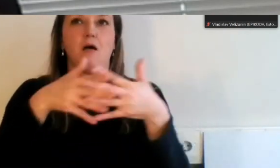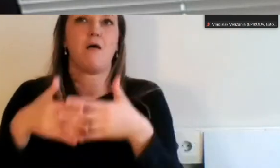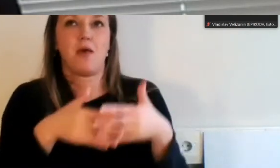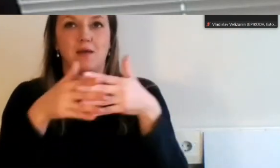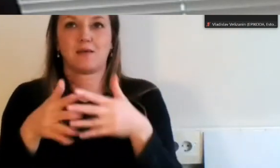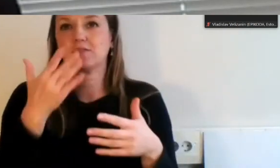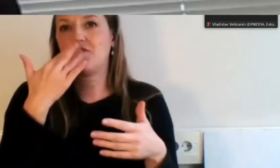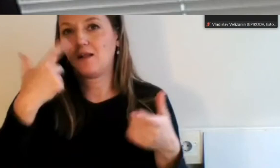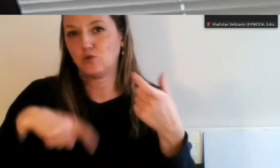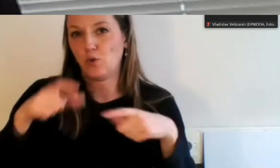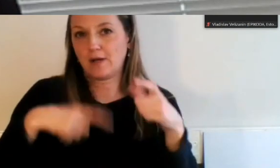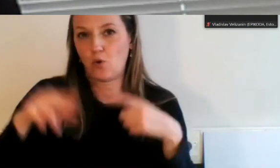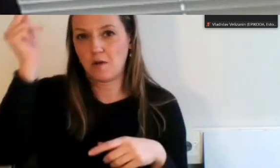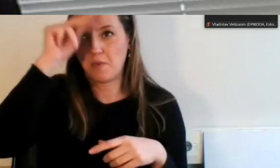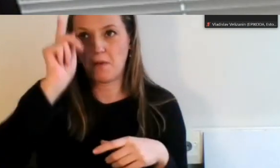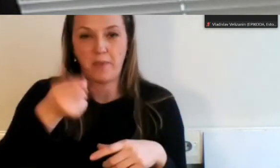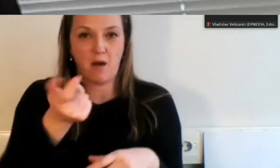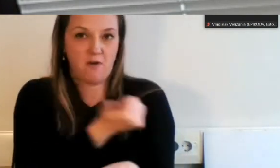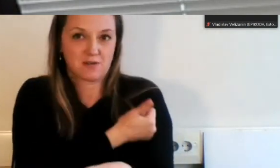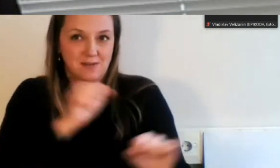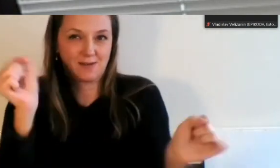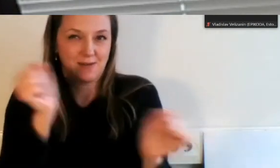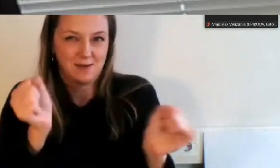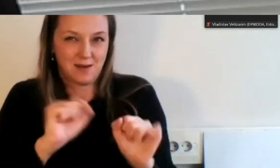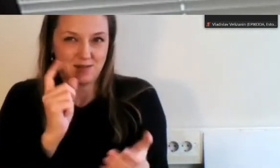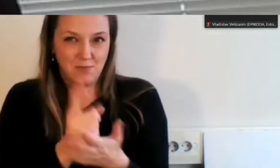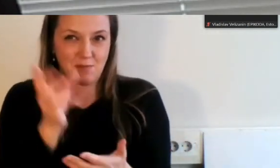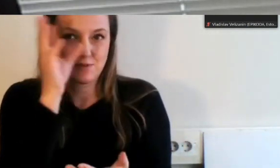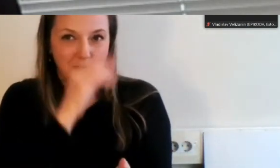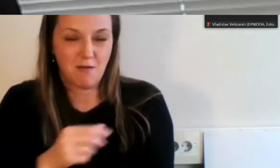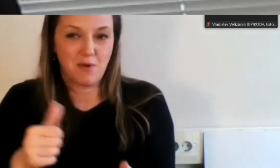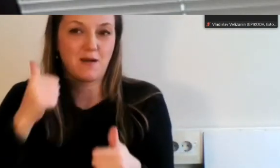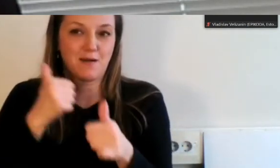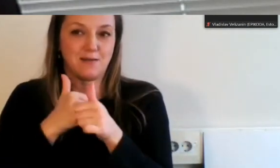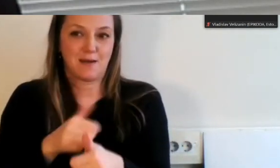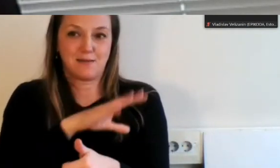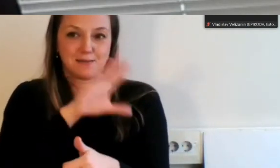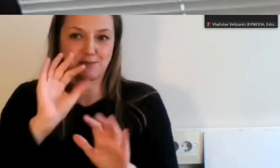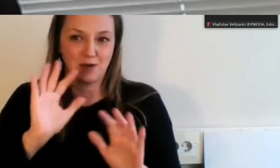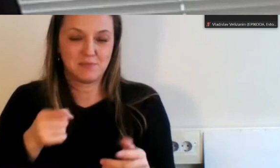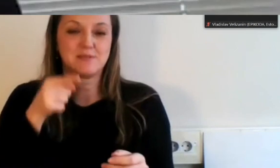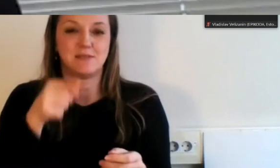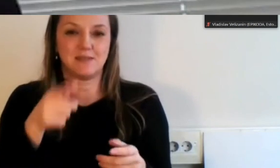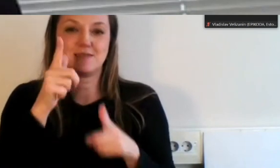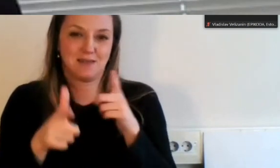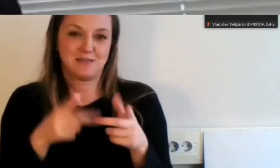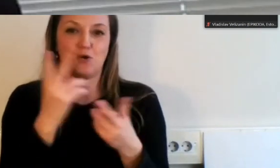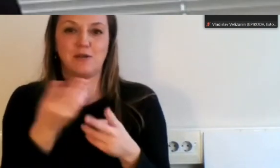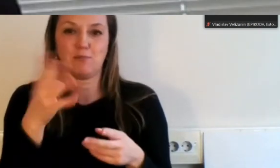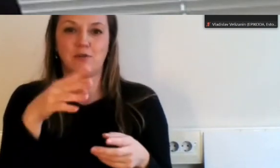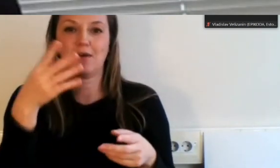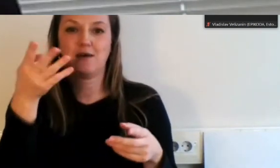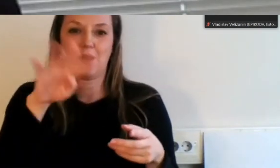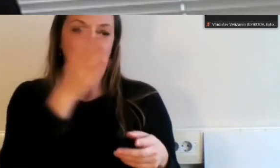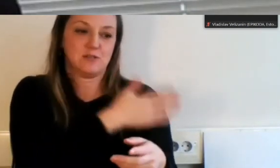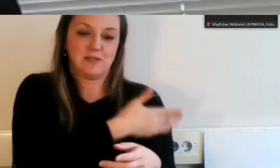jääkpositiivset näitama ju 3 kuud pärast põdemist, et see, kus on viirus ära tapetud, juba kokku kleebitud omavahel, aga